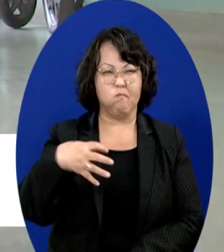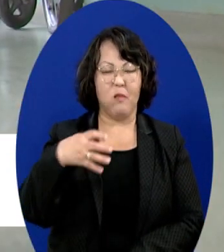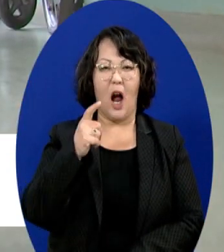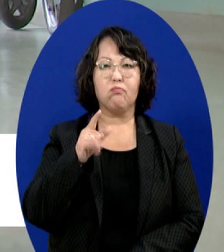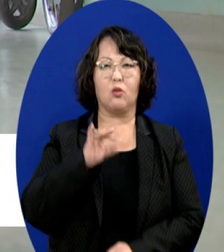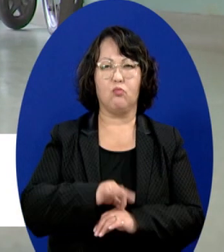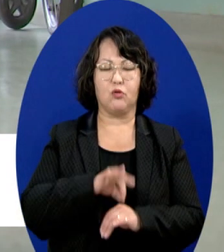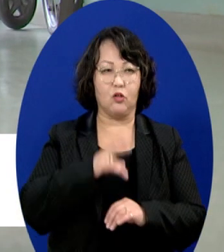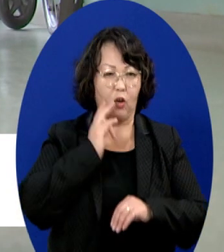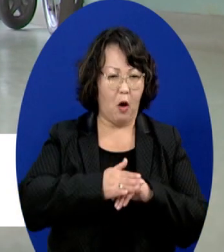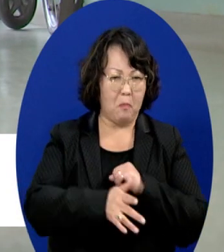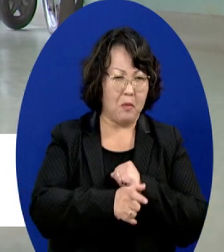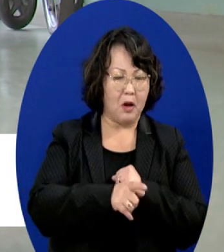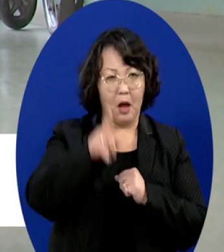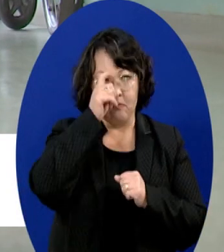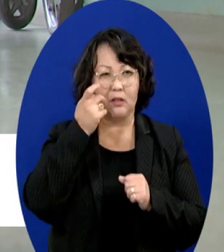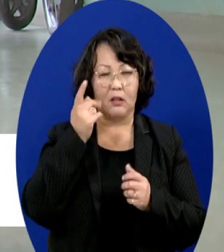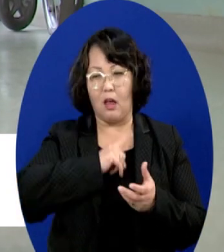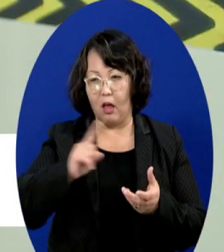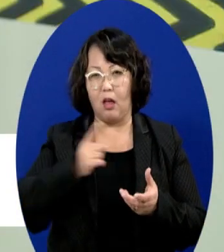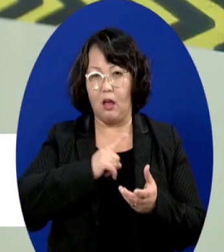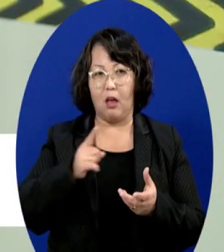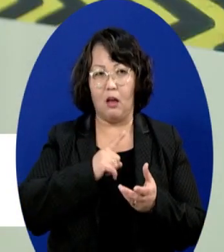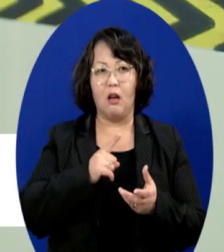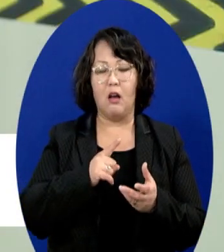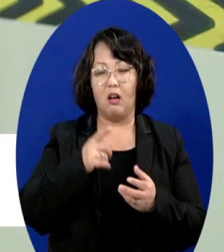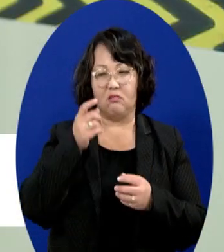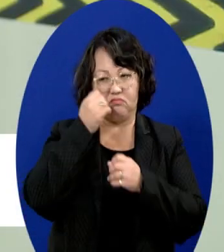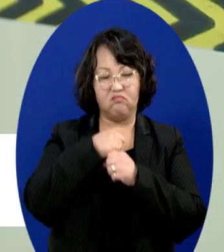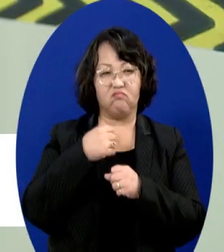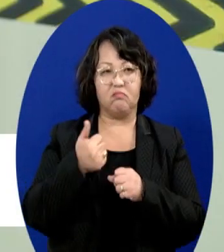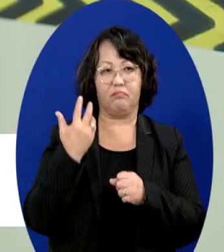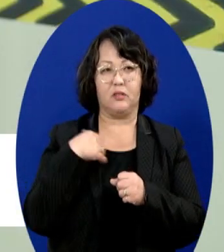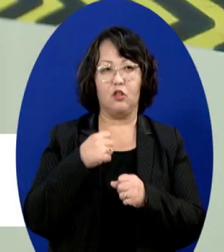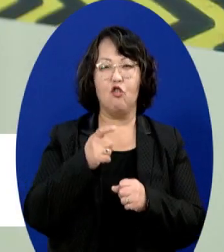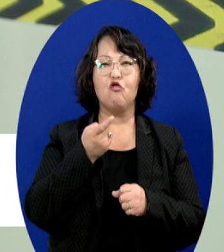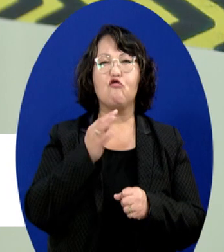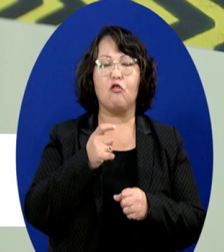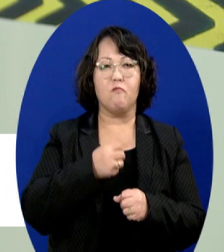эрүүл мэндийн үзлэх шинжилгээнд тогтмол хамрагддаг байсан тухайга хэлж байлаа. Хөхний хор тавдраар хинч